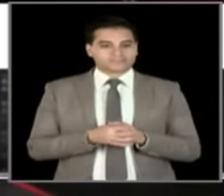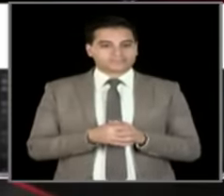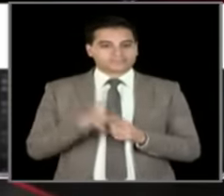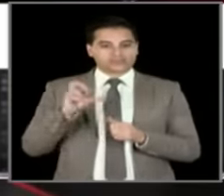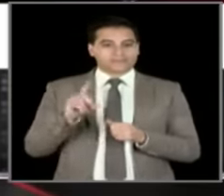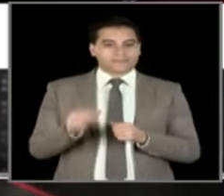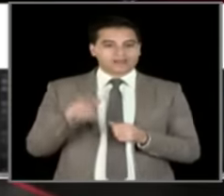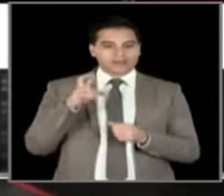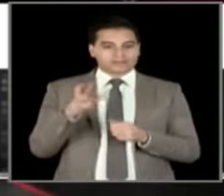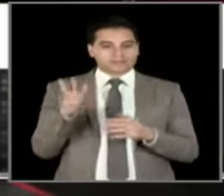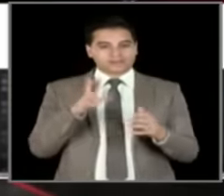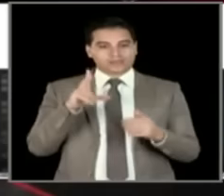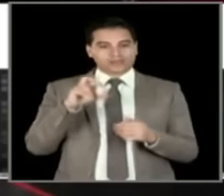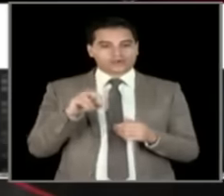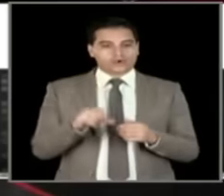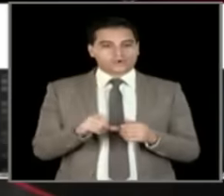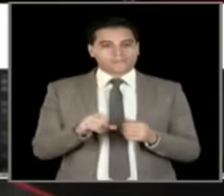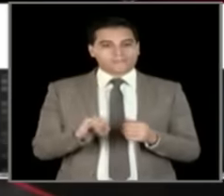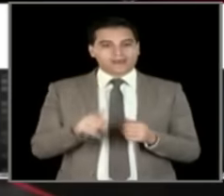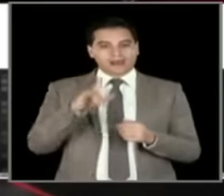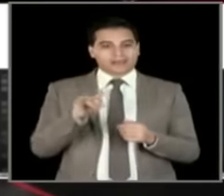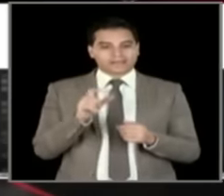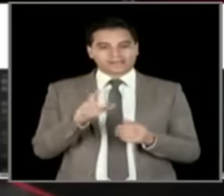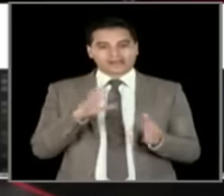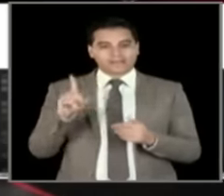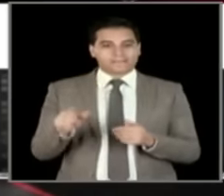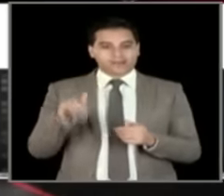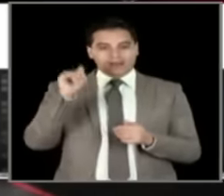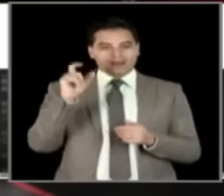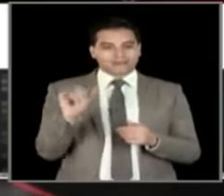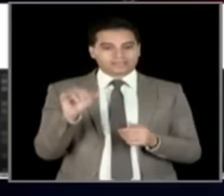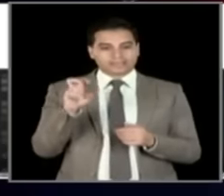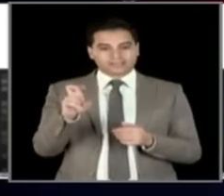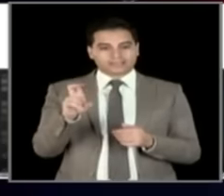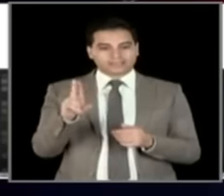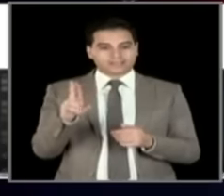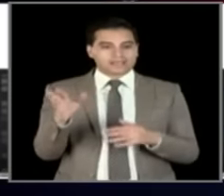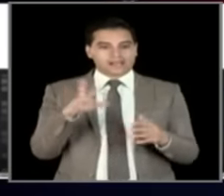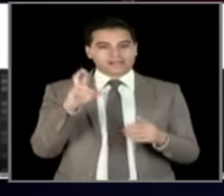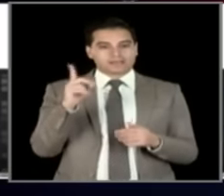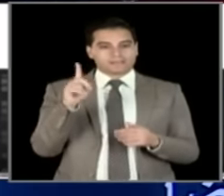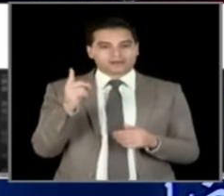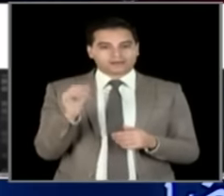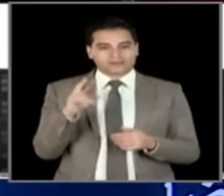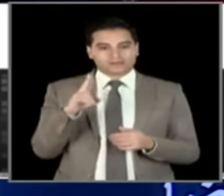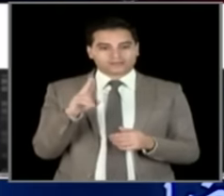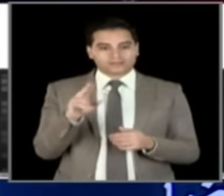التوباز، التورمالين، الباينايت، بيانيت، الزبرجد.